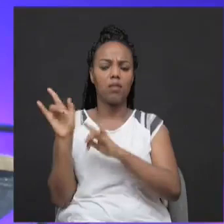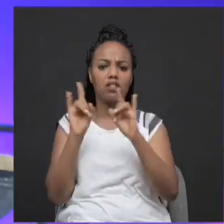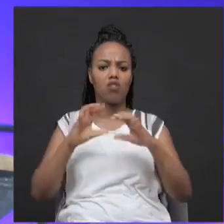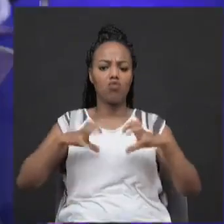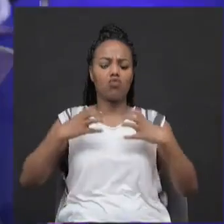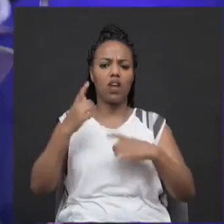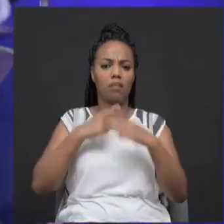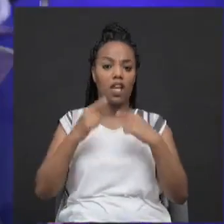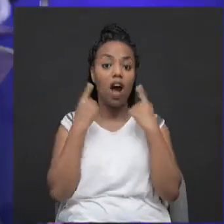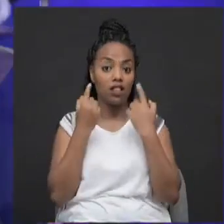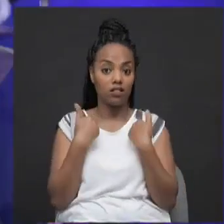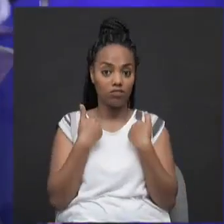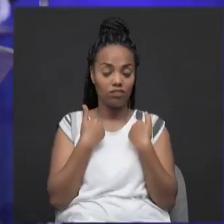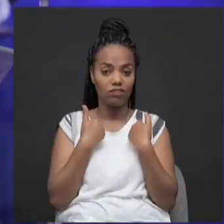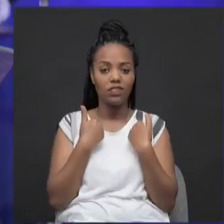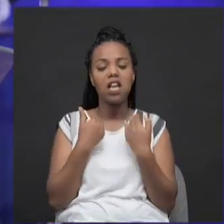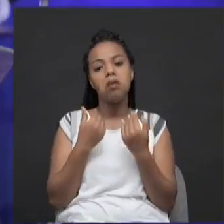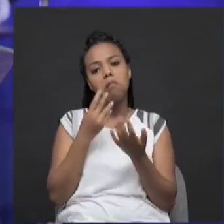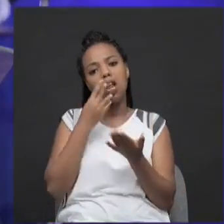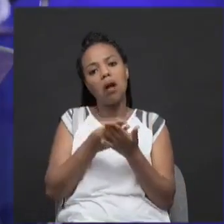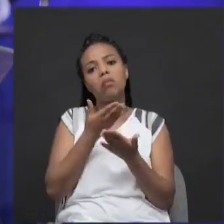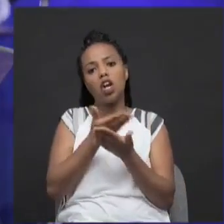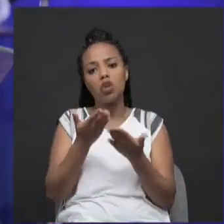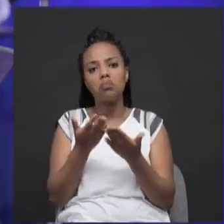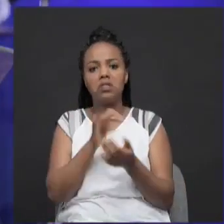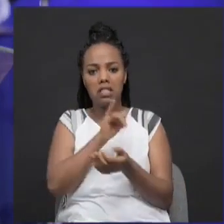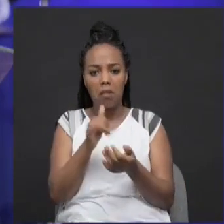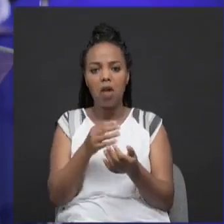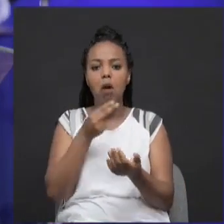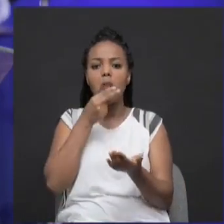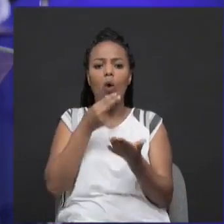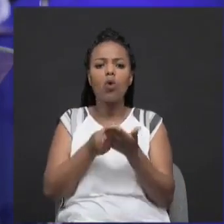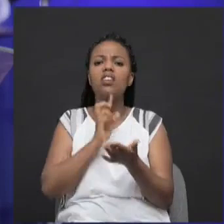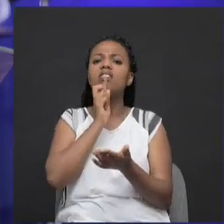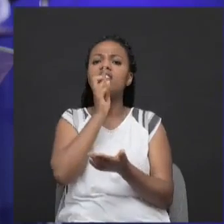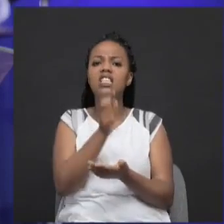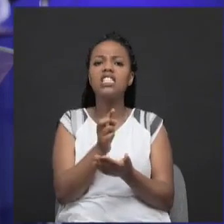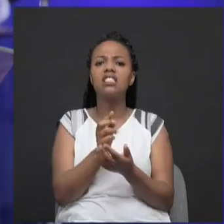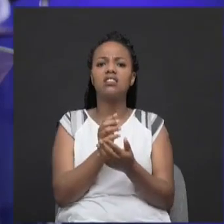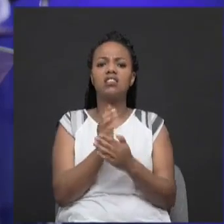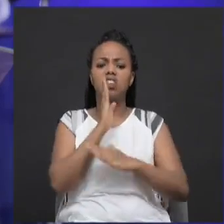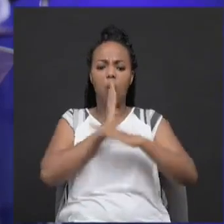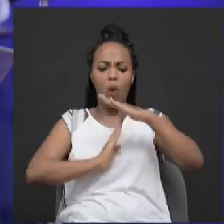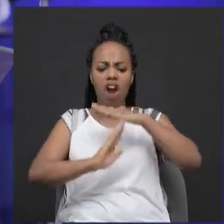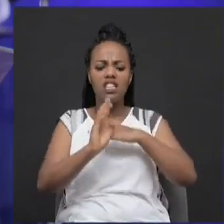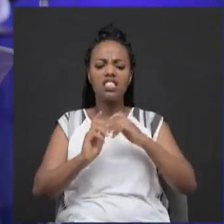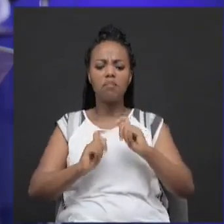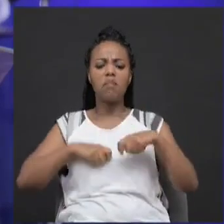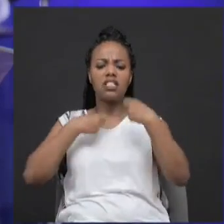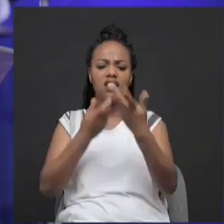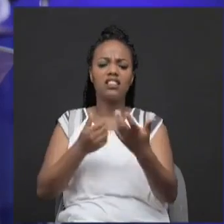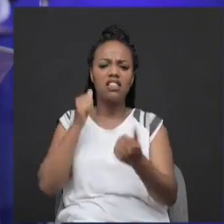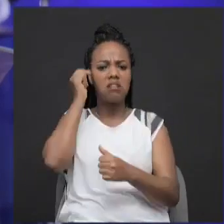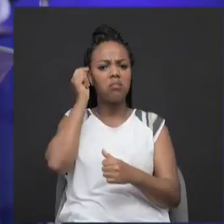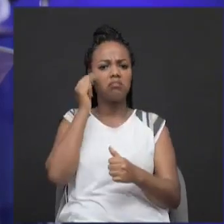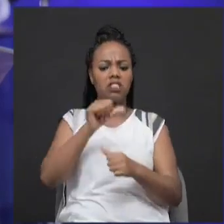ኃጢያት። እንዲህ ሆኖ መልካም ነገር ምን ደግሞ በጎነት፣ ቅንነት፣ የዋህነት፣ ቸርነት፣ ፍቅር፣ ለጋስነት፣